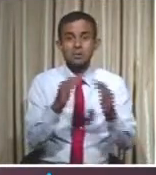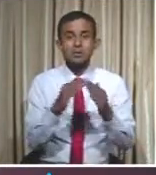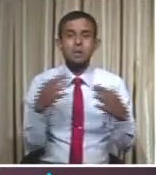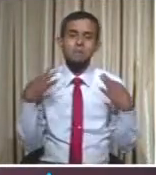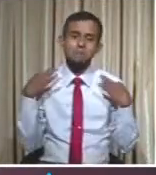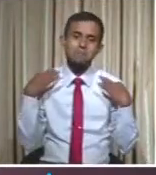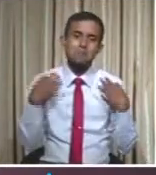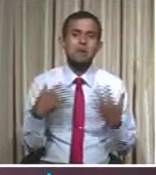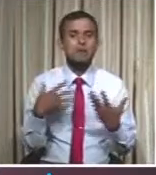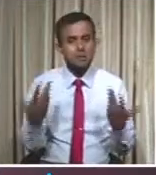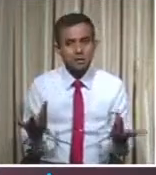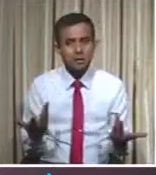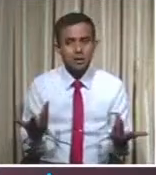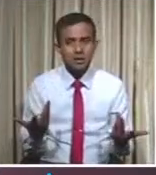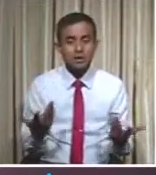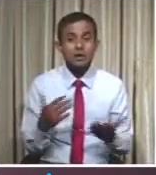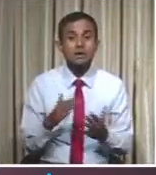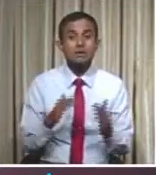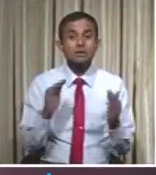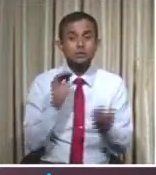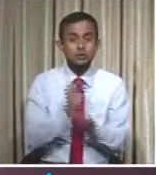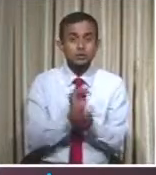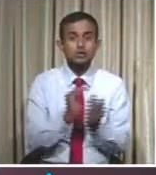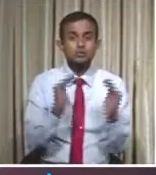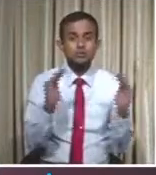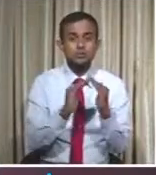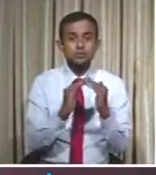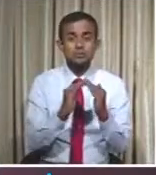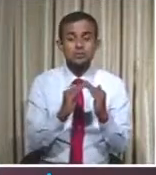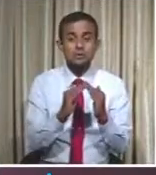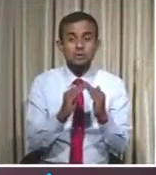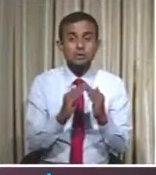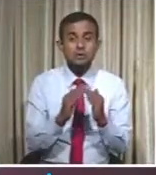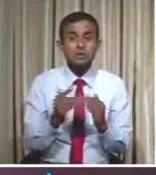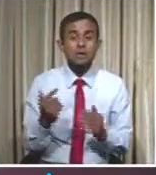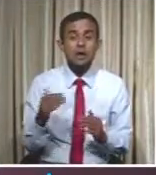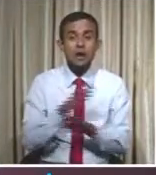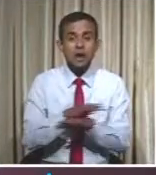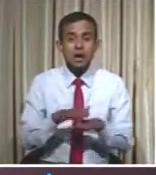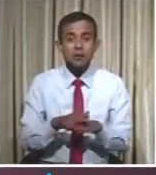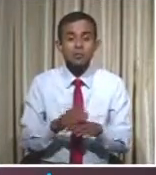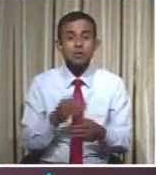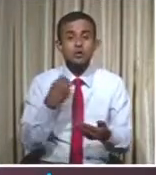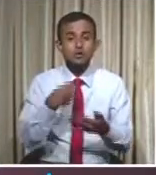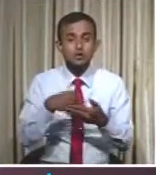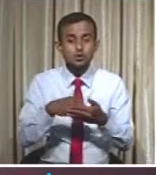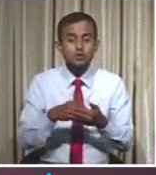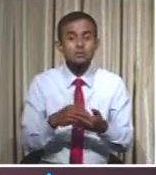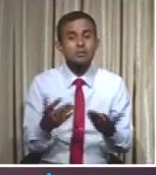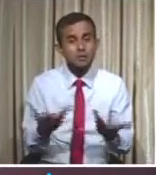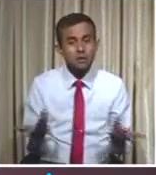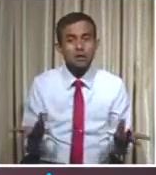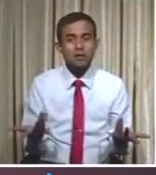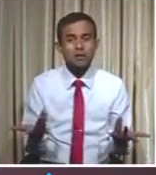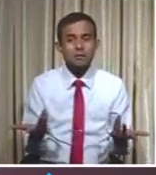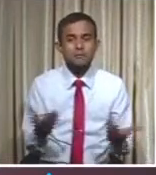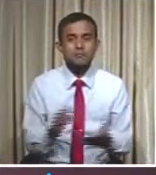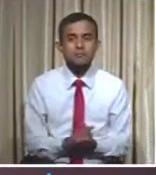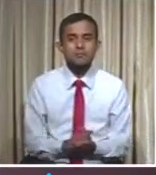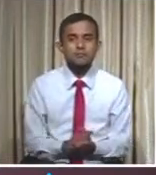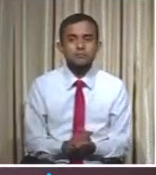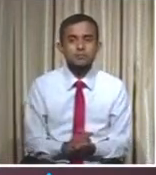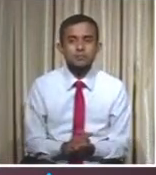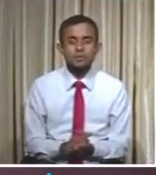පහසුකම් නැති නිසා ඒ සේෆ් හවුසස් වලට ඔවුන් ඒ ස්ත්‍රීන්වත් ඒ ළමයින්වත් රැක ගන්න පුළුවන් කමක් නැහැ. ඉතින්